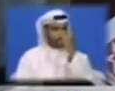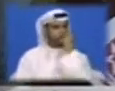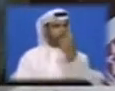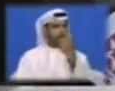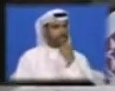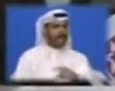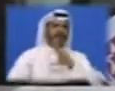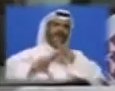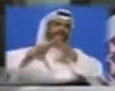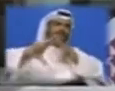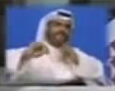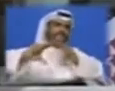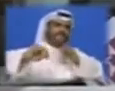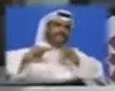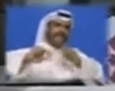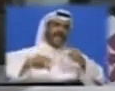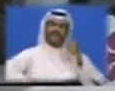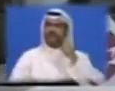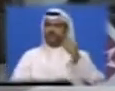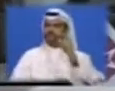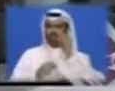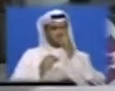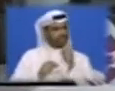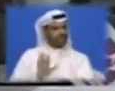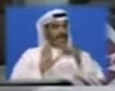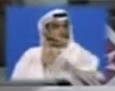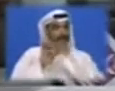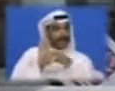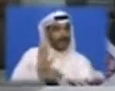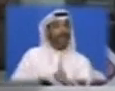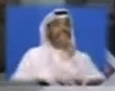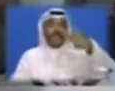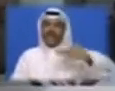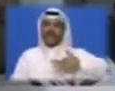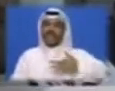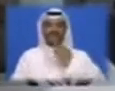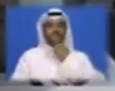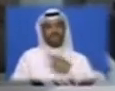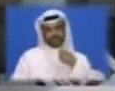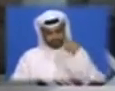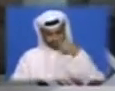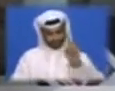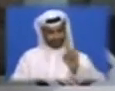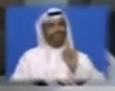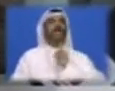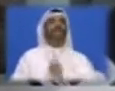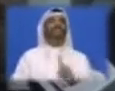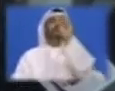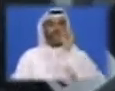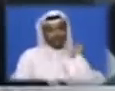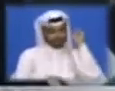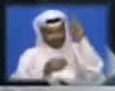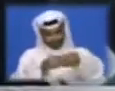تطابق كبير في وجهات النظر، وهناك نية صادقة وإرادة فعلا حقيقية من